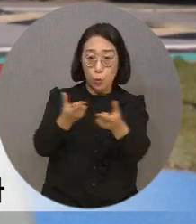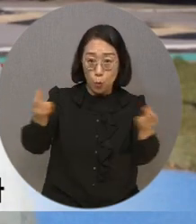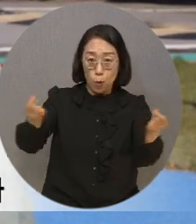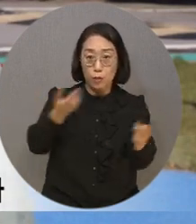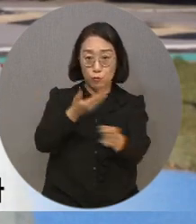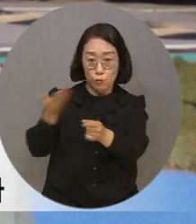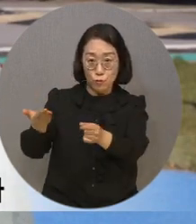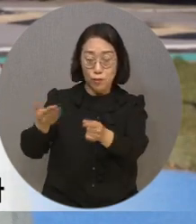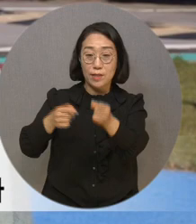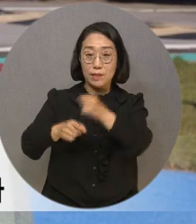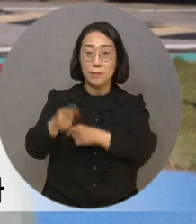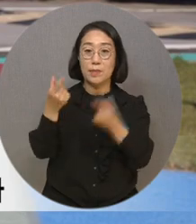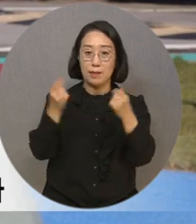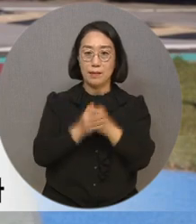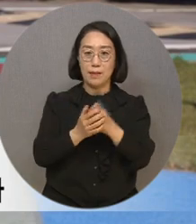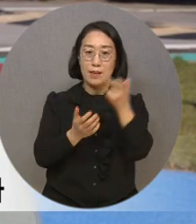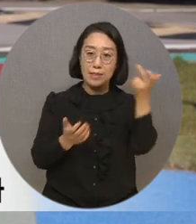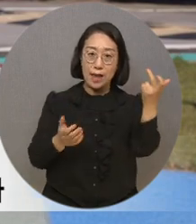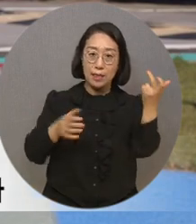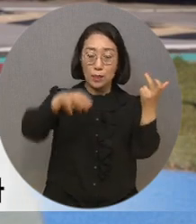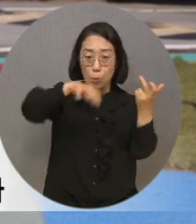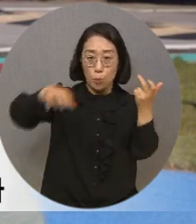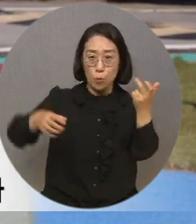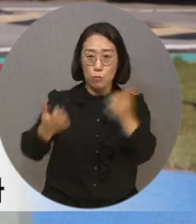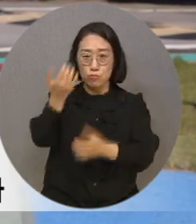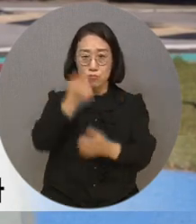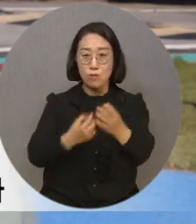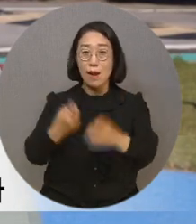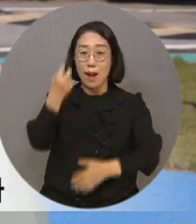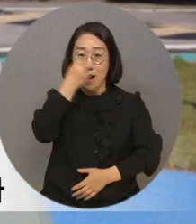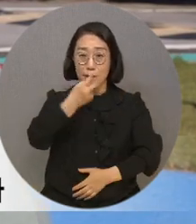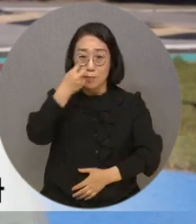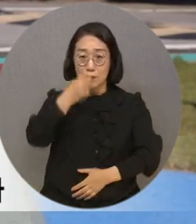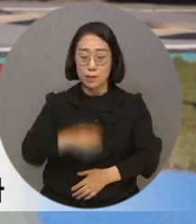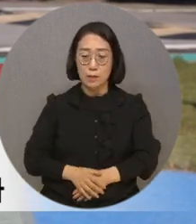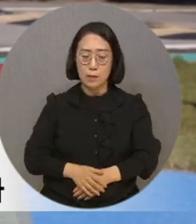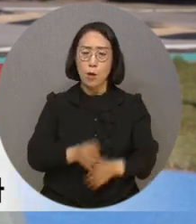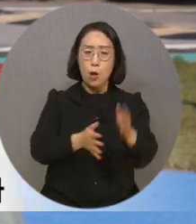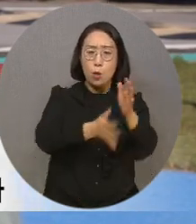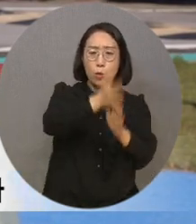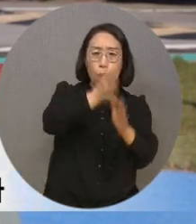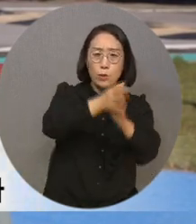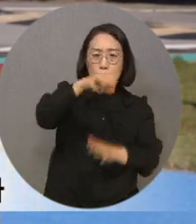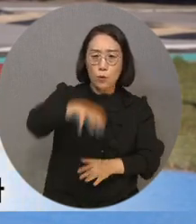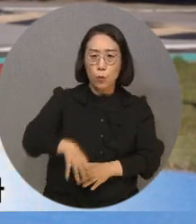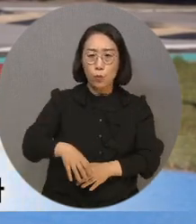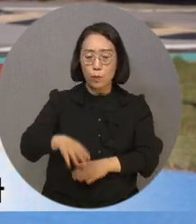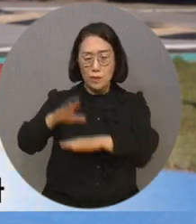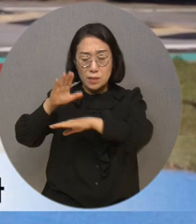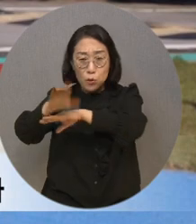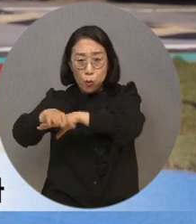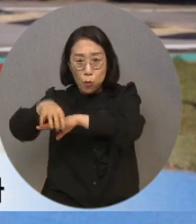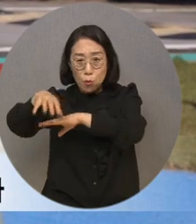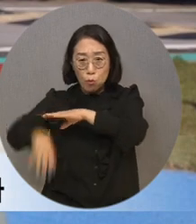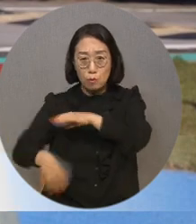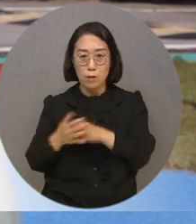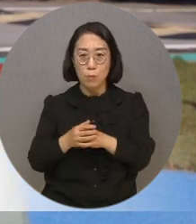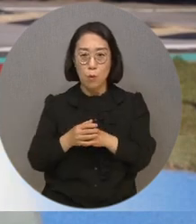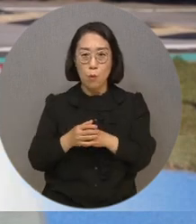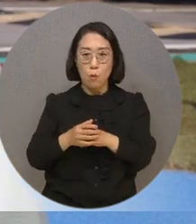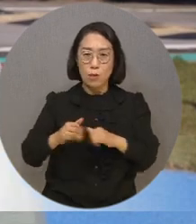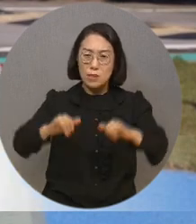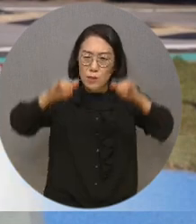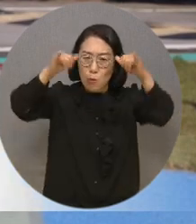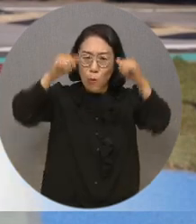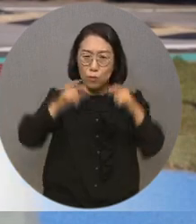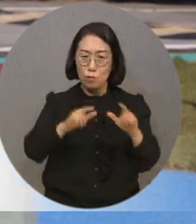하고요. 그 산불 감시 활동은 이제 아무래도 도시 아이들보다 시골 아이들이 이런 전자기기라든가 드론